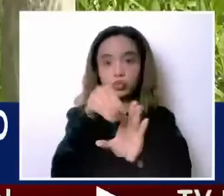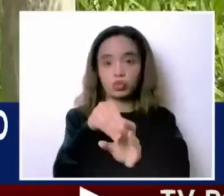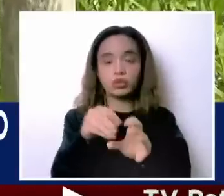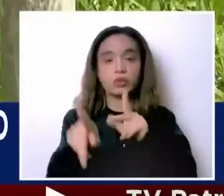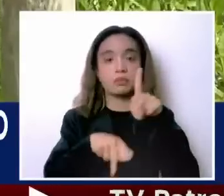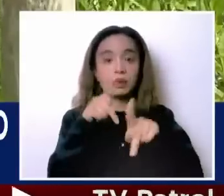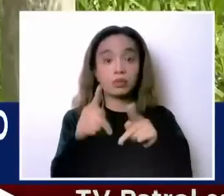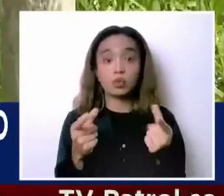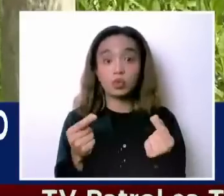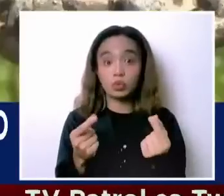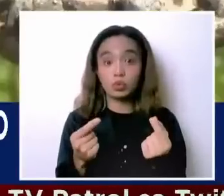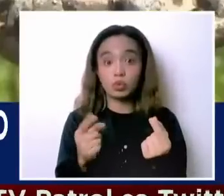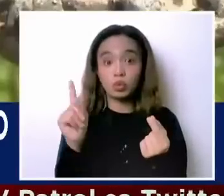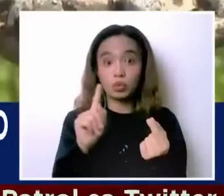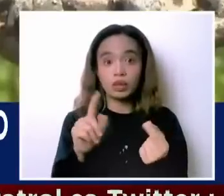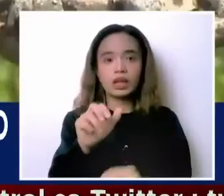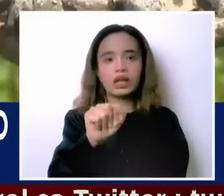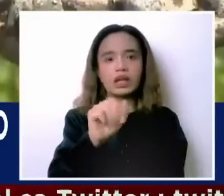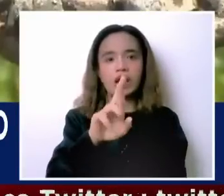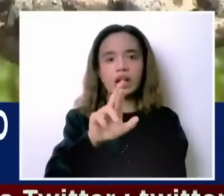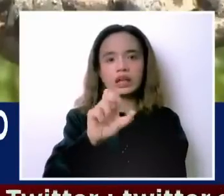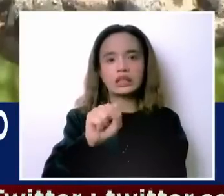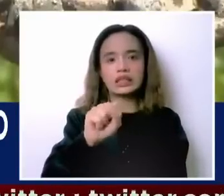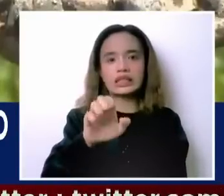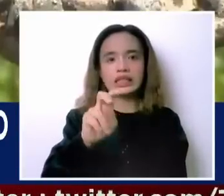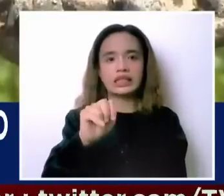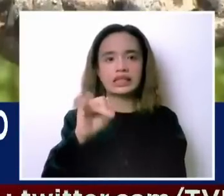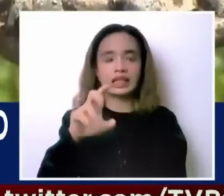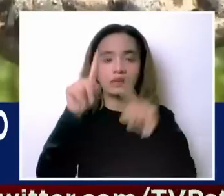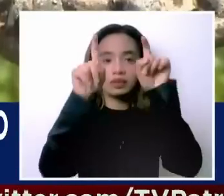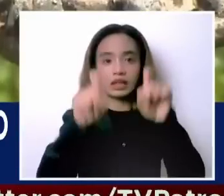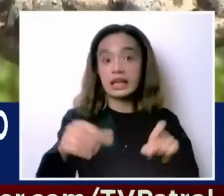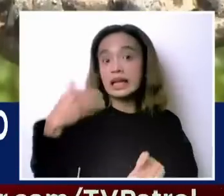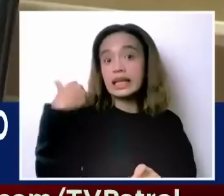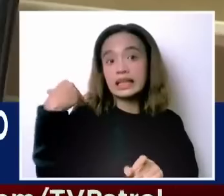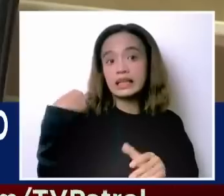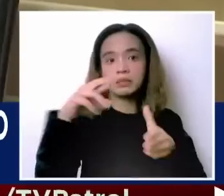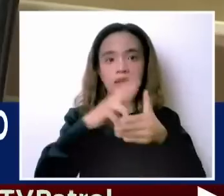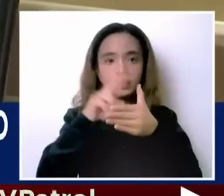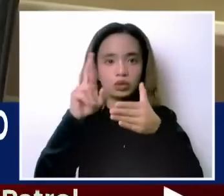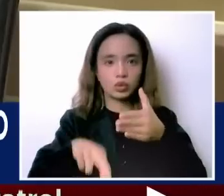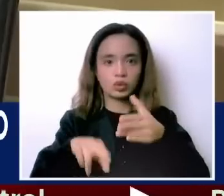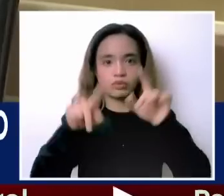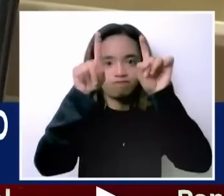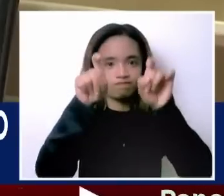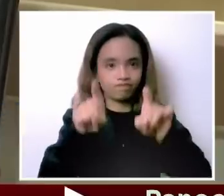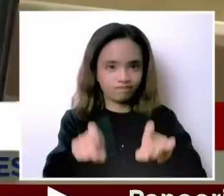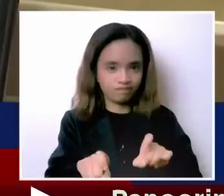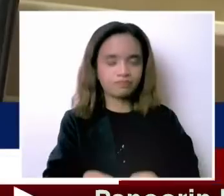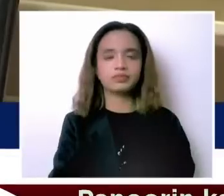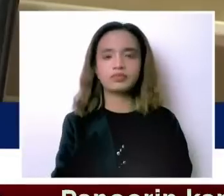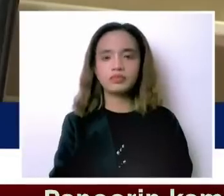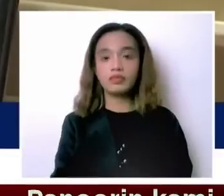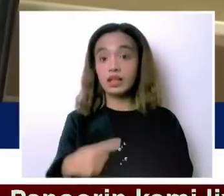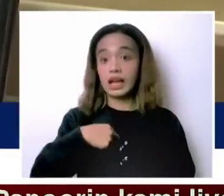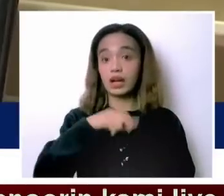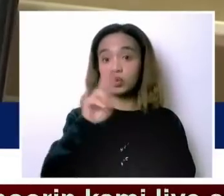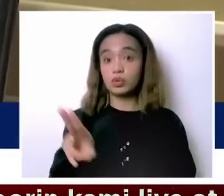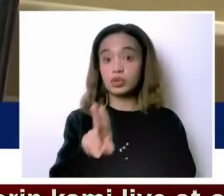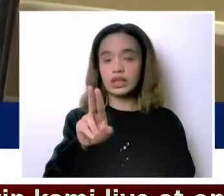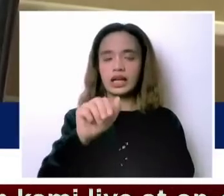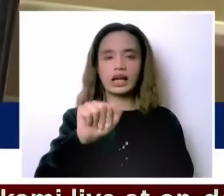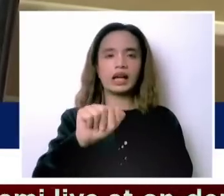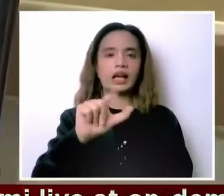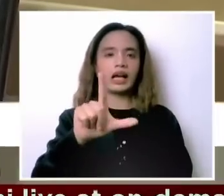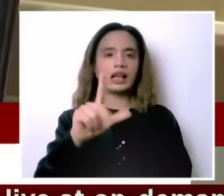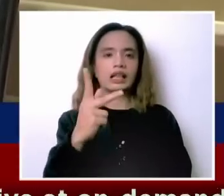sumailalim sa arsenic test. Wala pang resulta ang pagsusuri sa kanila. Ang gamit ko ay alkaline water, pambanlaw